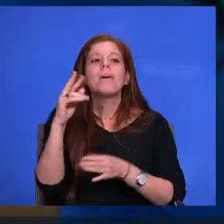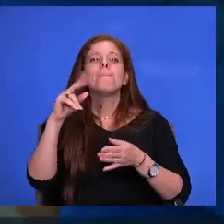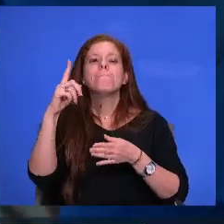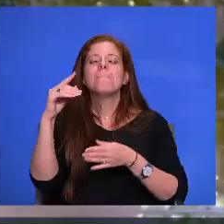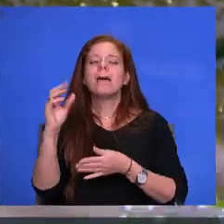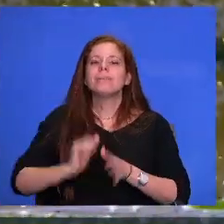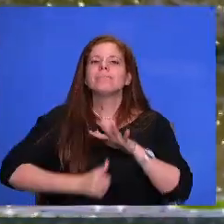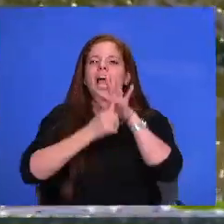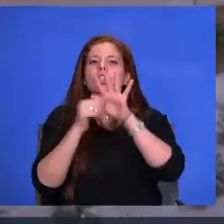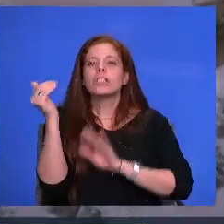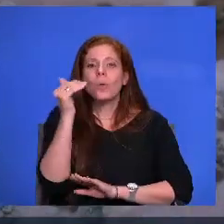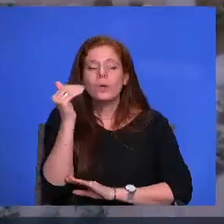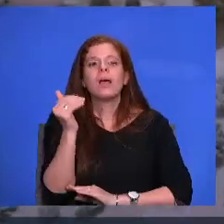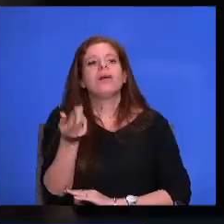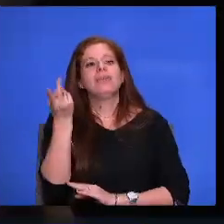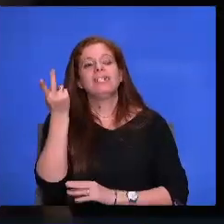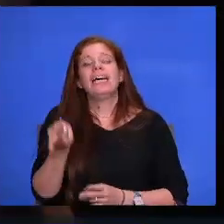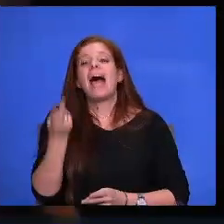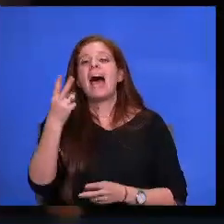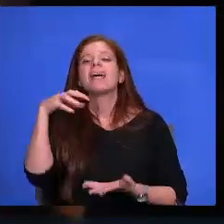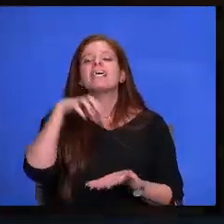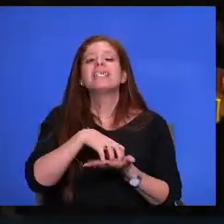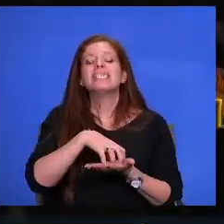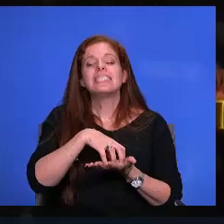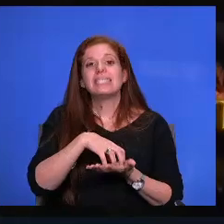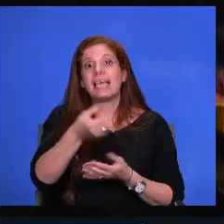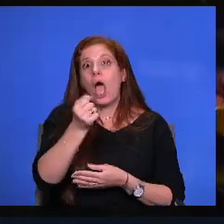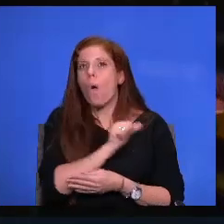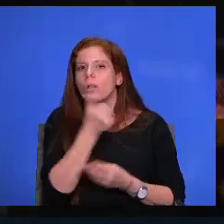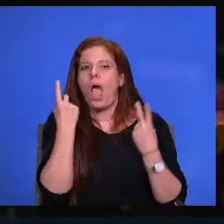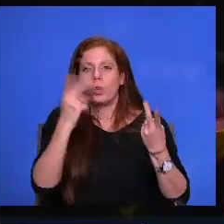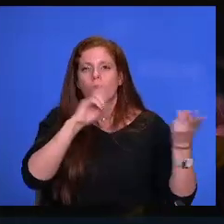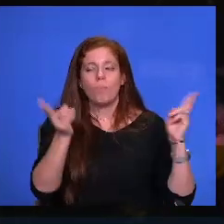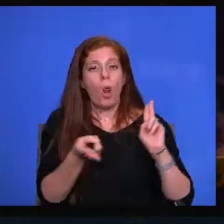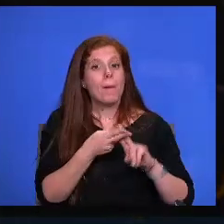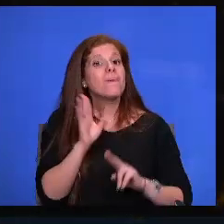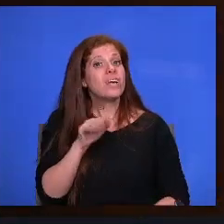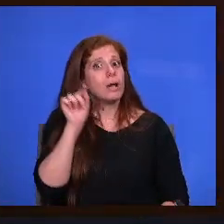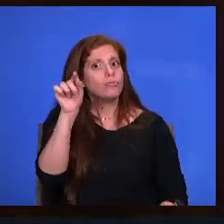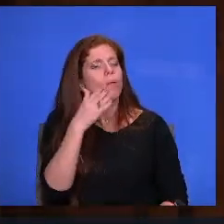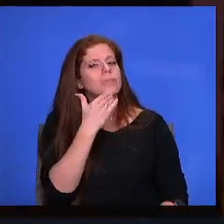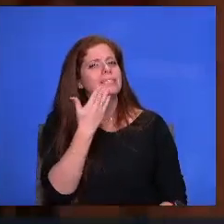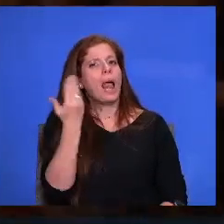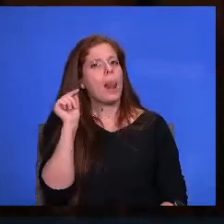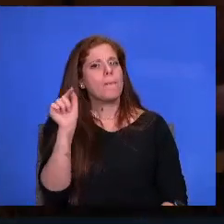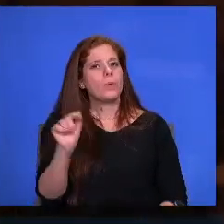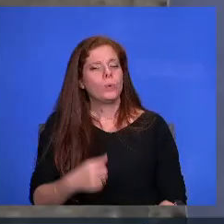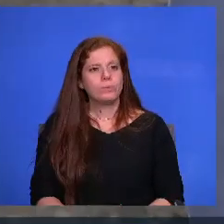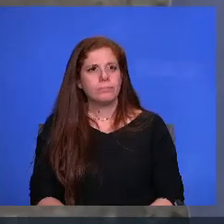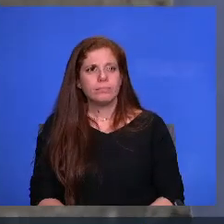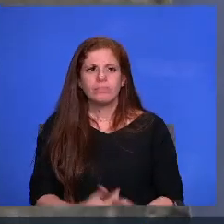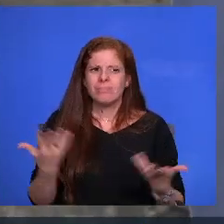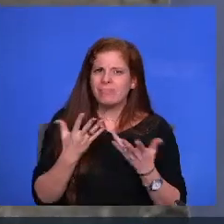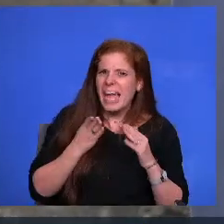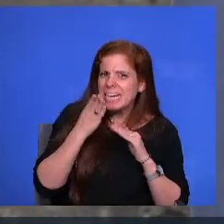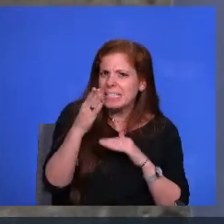התיירות החשוב בעולם, וגם שם, אולי תופתעו לשמוע, הייתה נוכחות ישראלית. איך לזה זה נכנסים לסעודיה? אתה